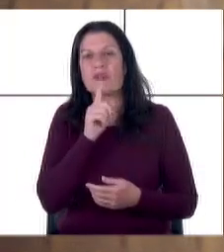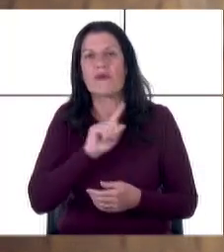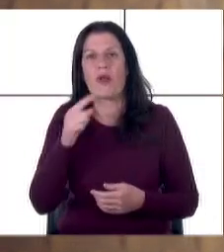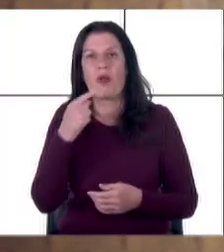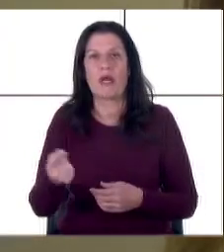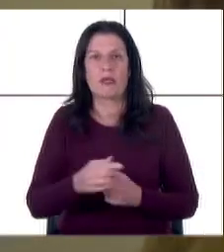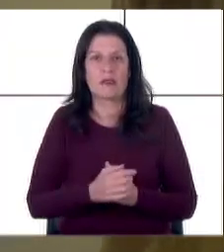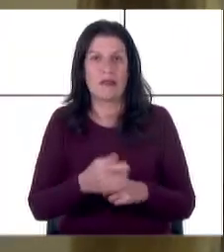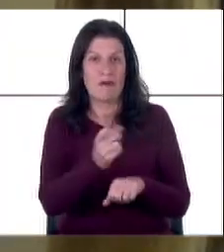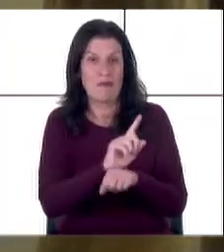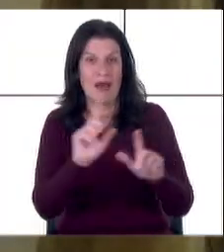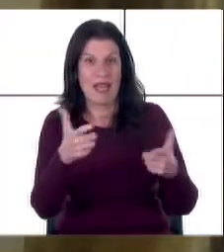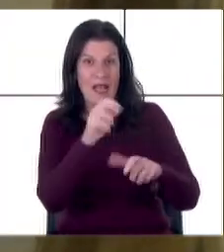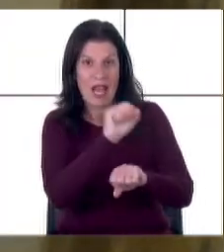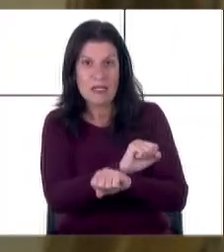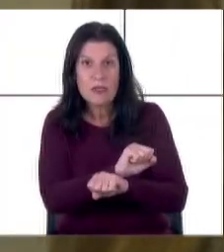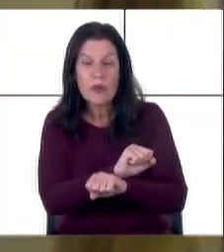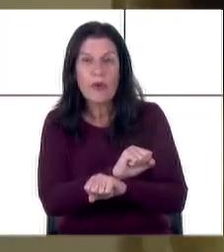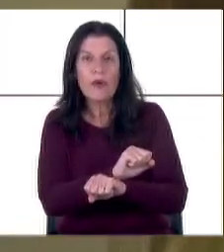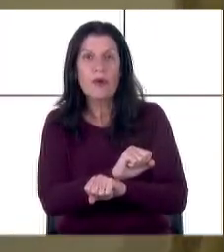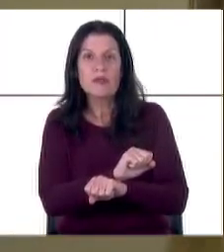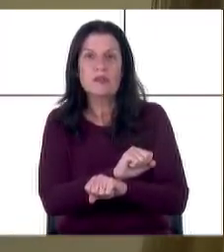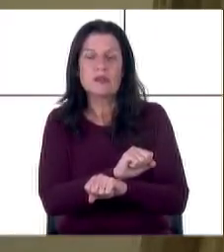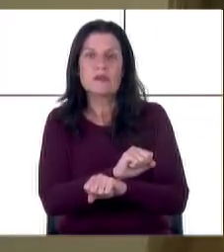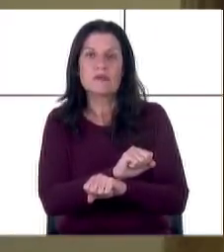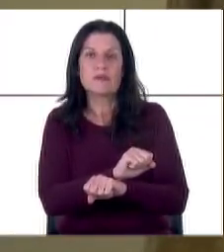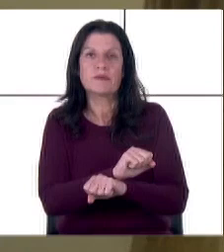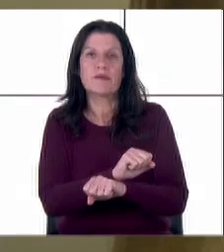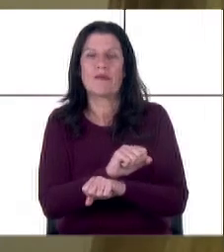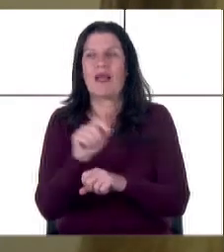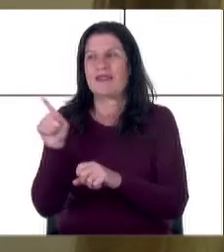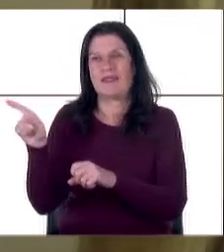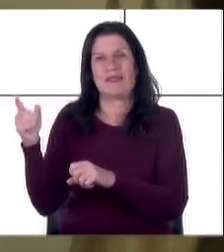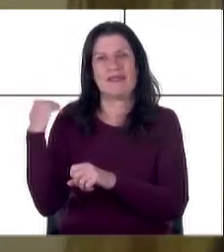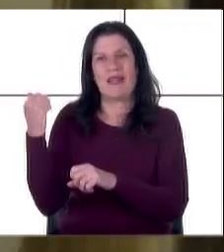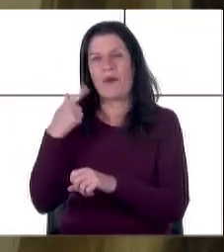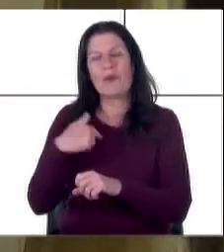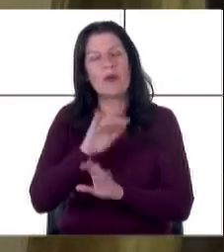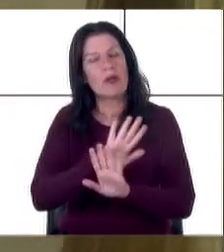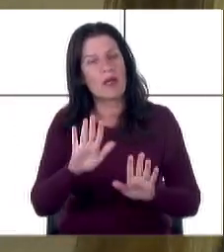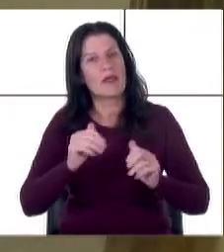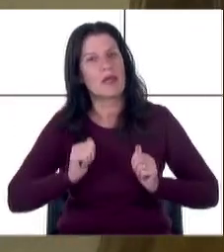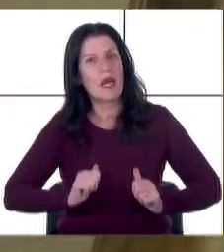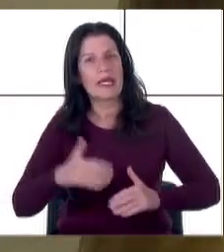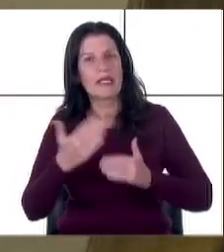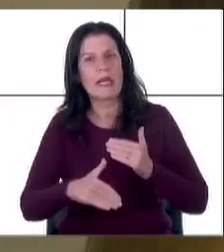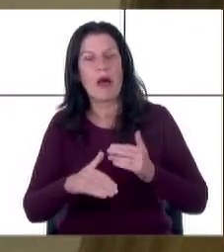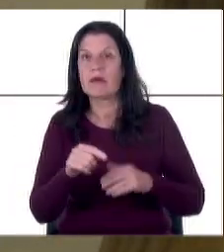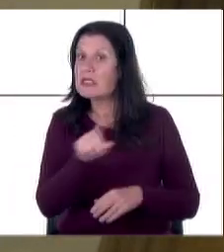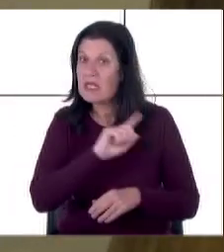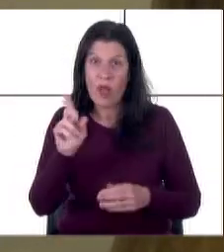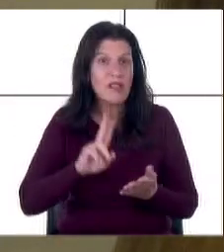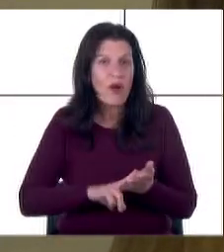היה עצור, אז יש כאלה שאמרו, תירגעי, זה נגמר. זה לא נכון, זה רק התחיל.